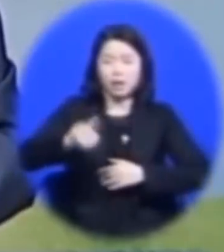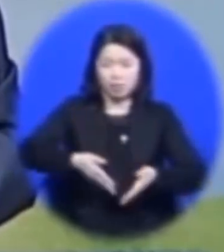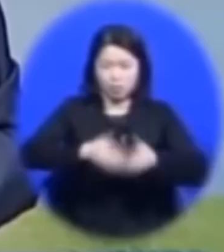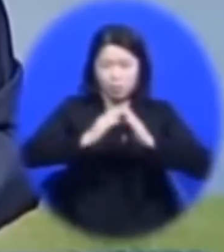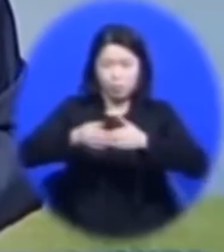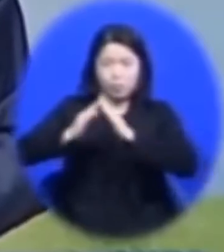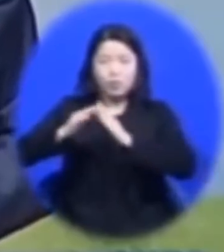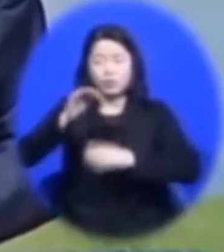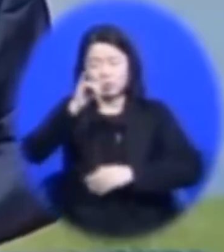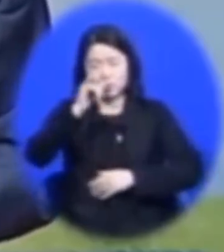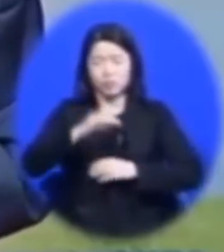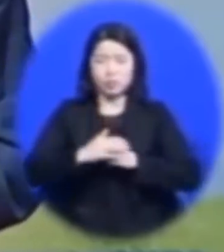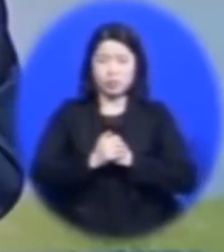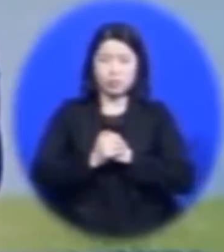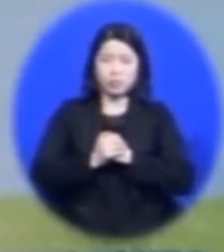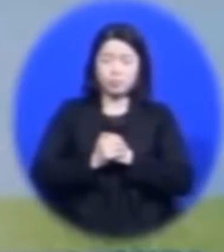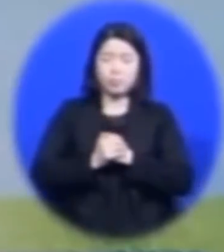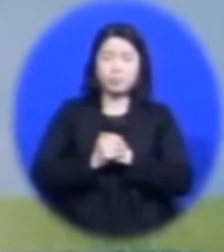했습니다